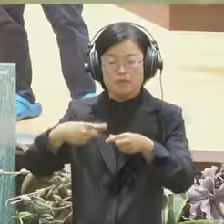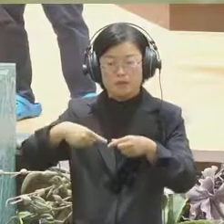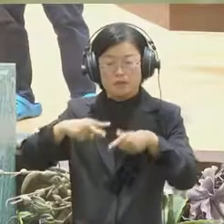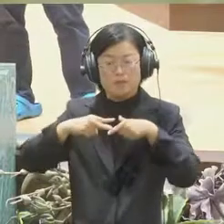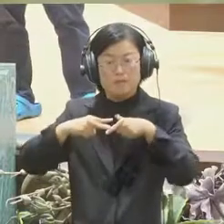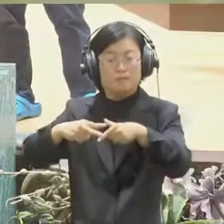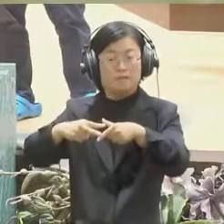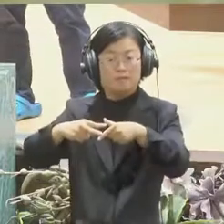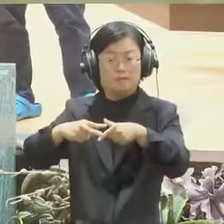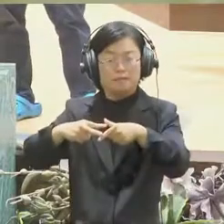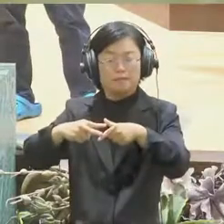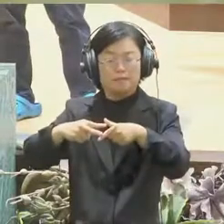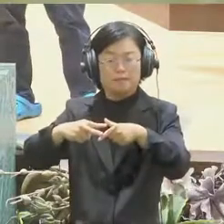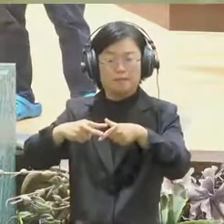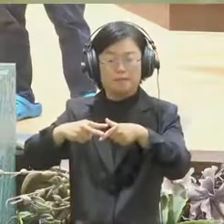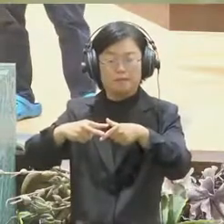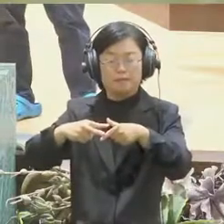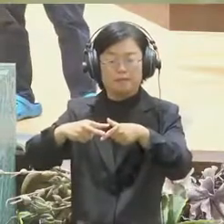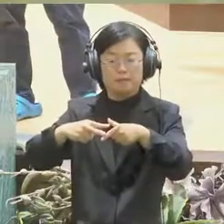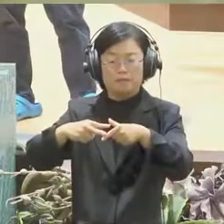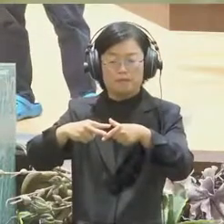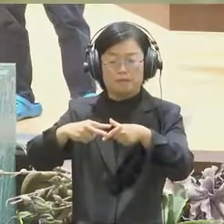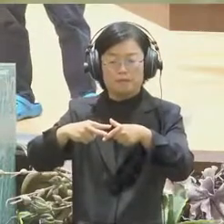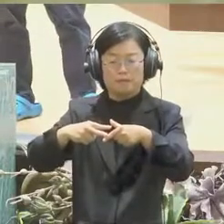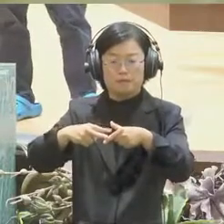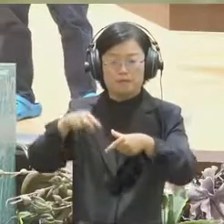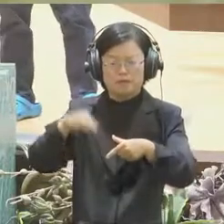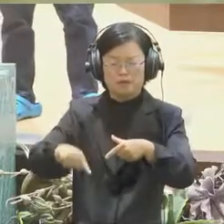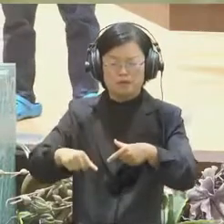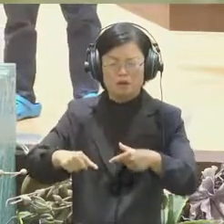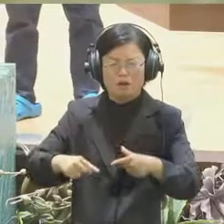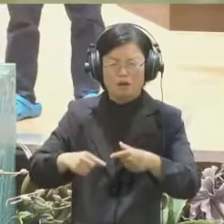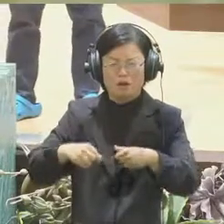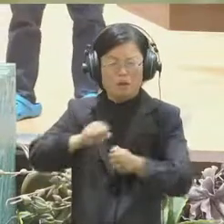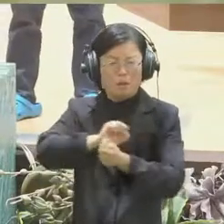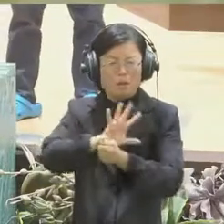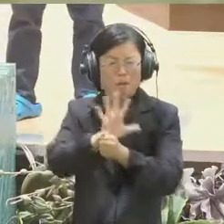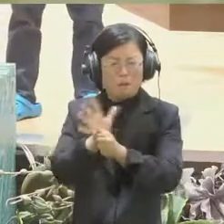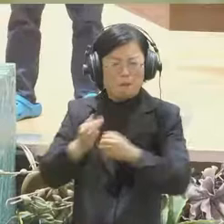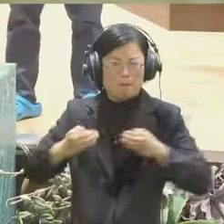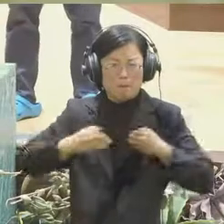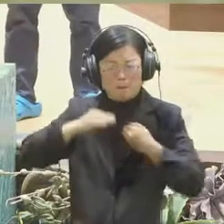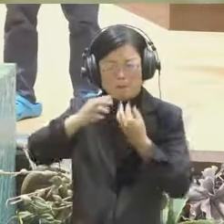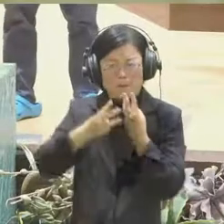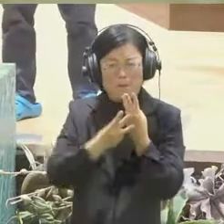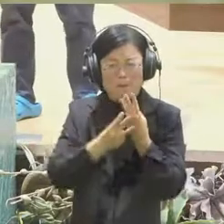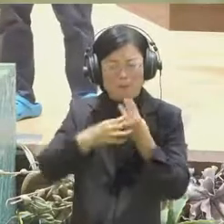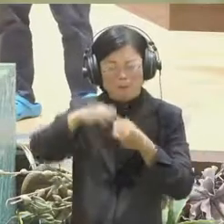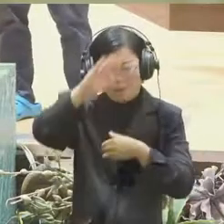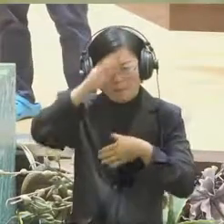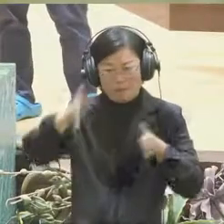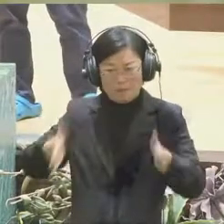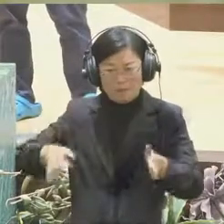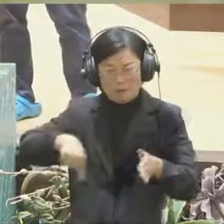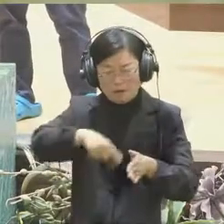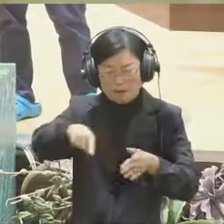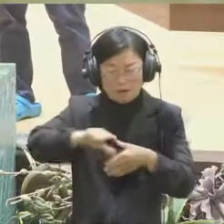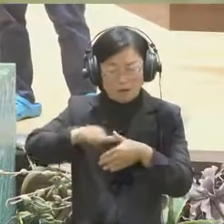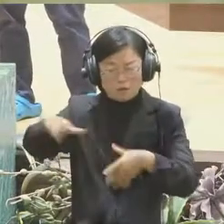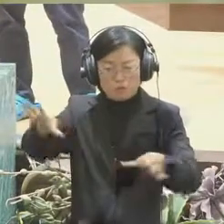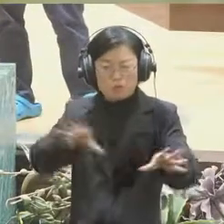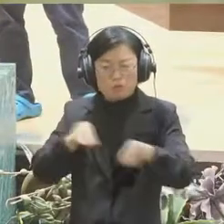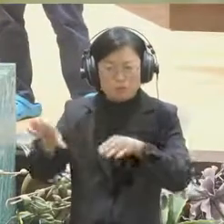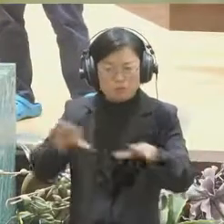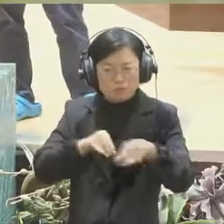他們在COVID-19的期間然後去做各種資料的蒐集然後試